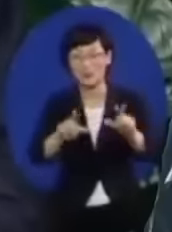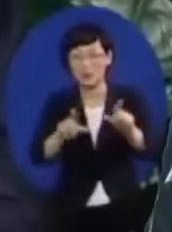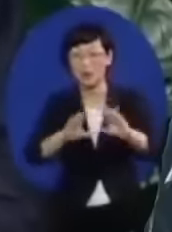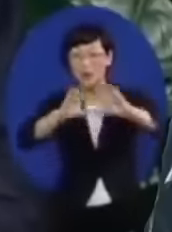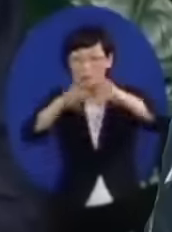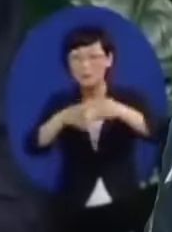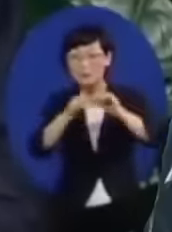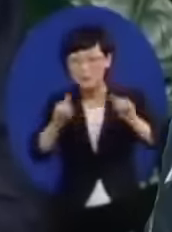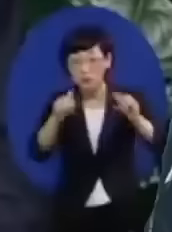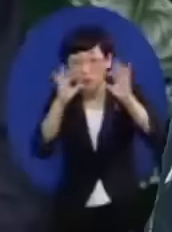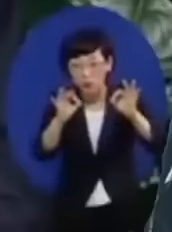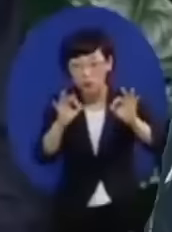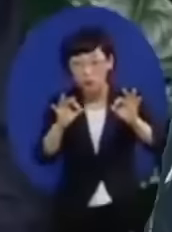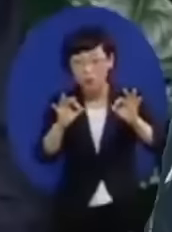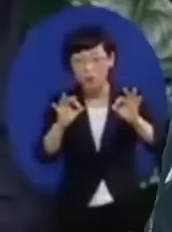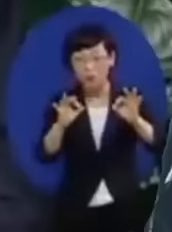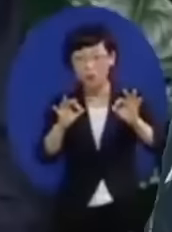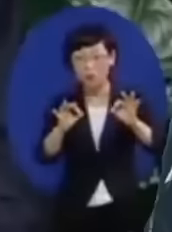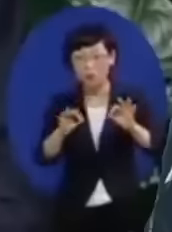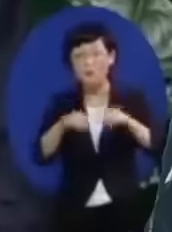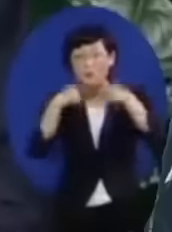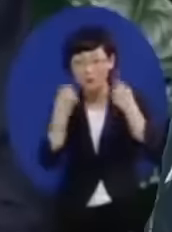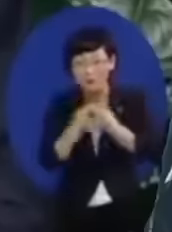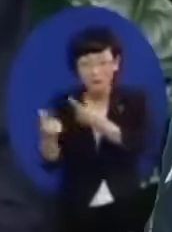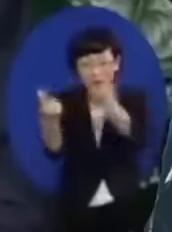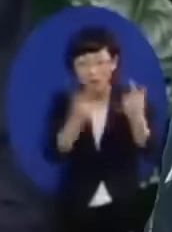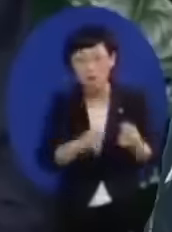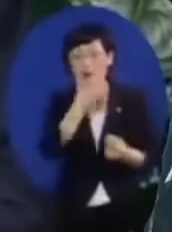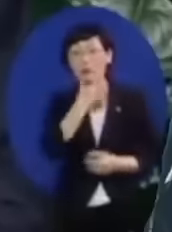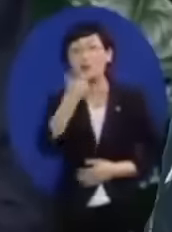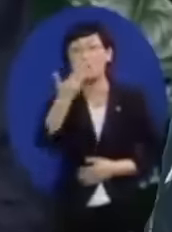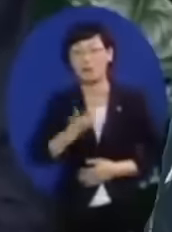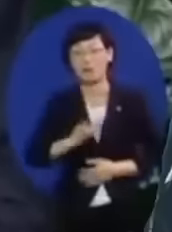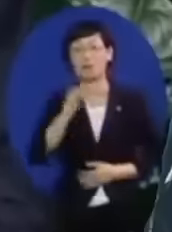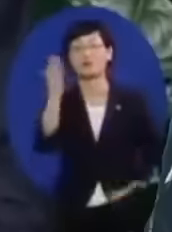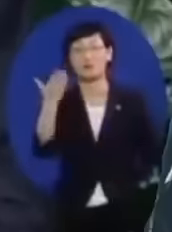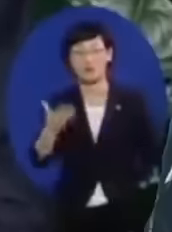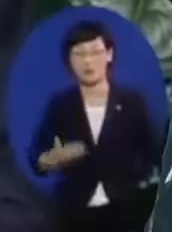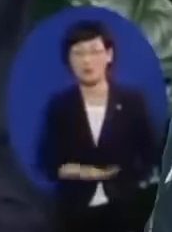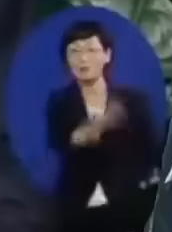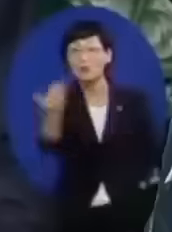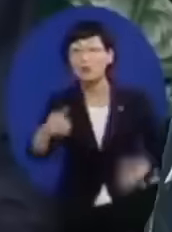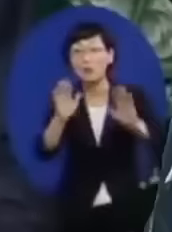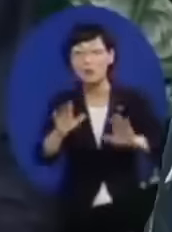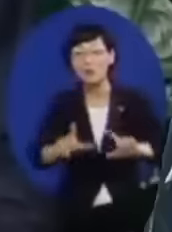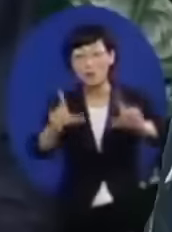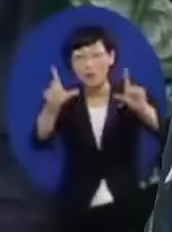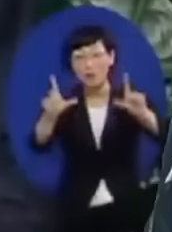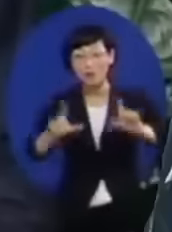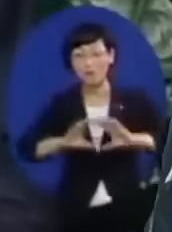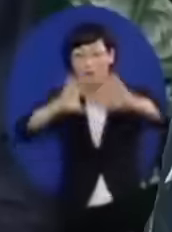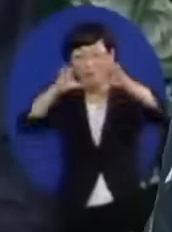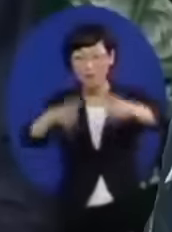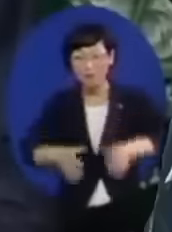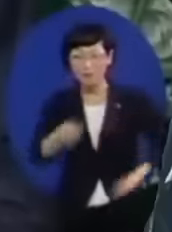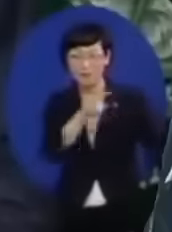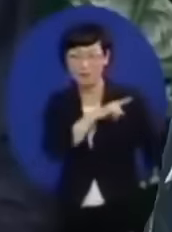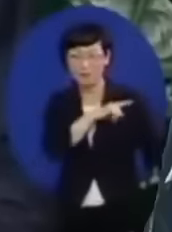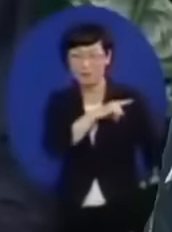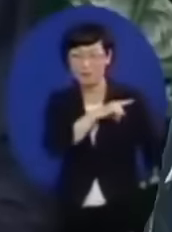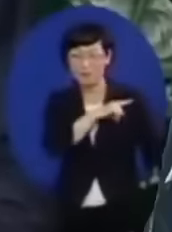민족은 개인이나 민족이나 복을 받습니다. 여러분, 오늘날 세계에서